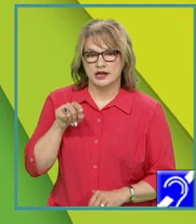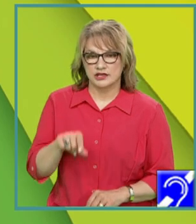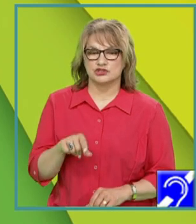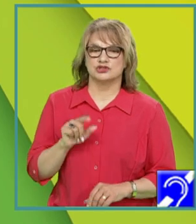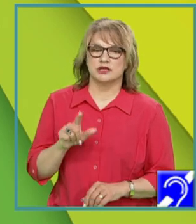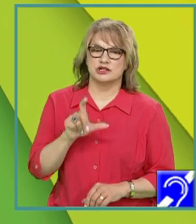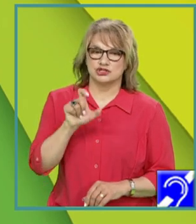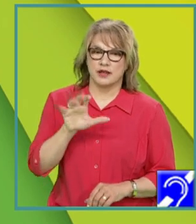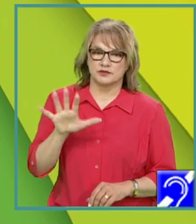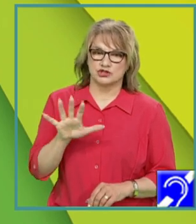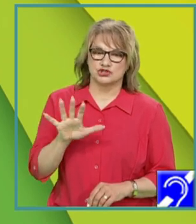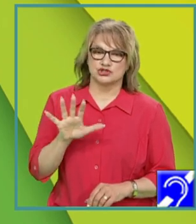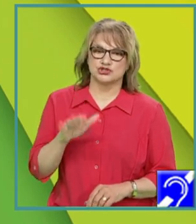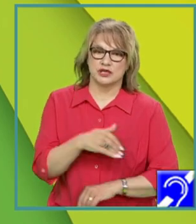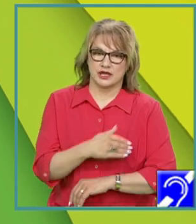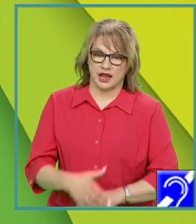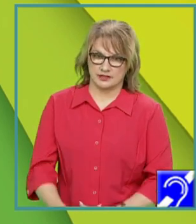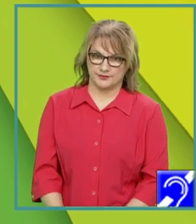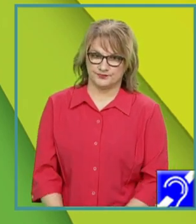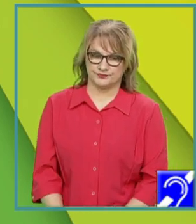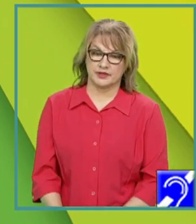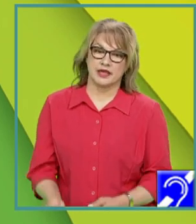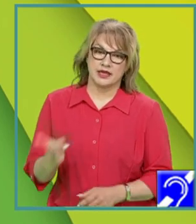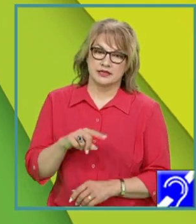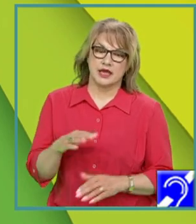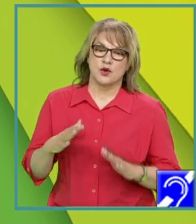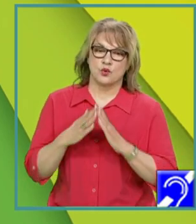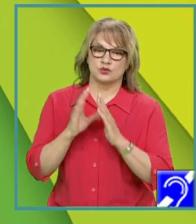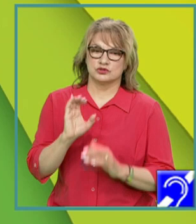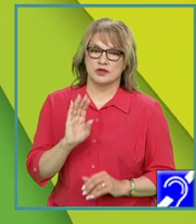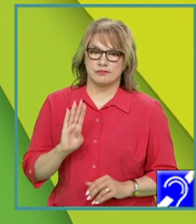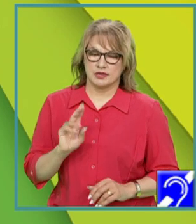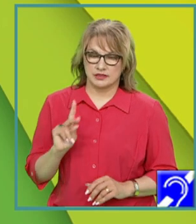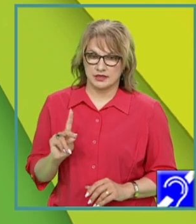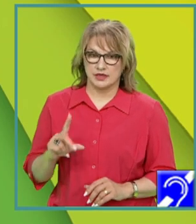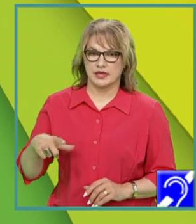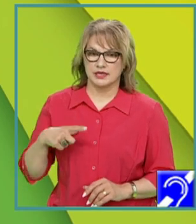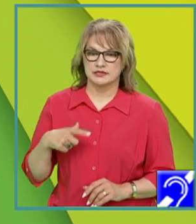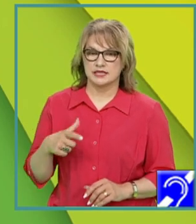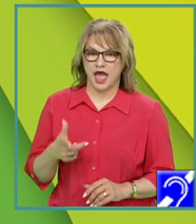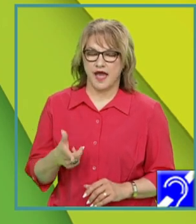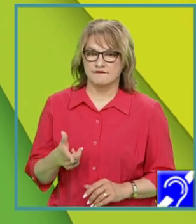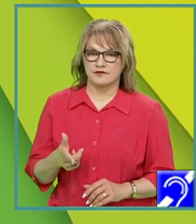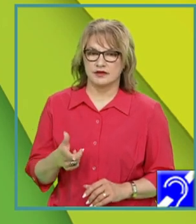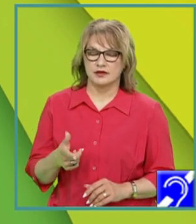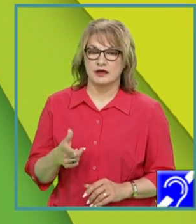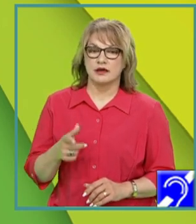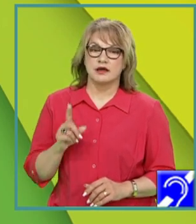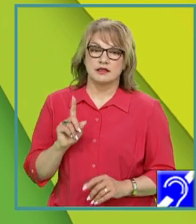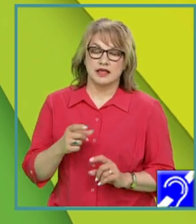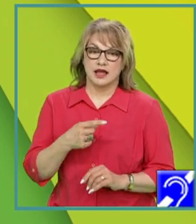75 de grade iar unghiul cbd se află scăzând